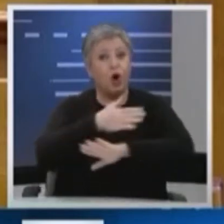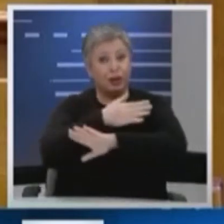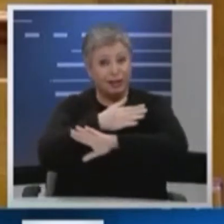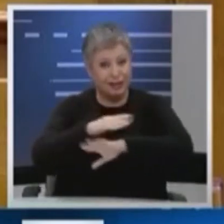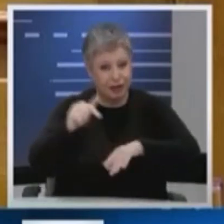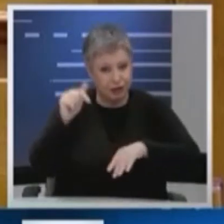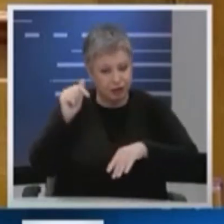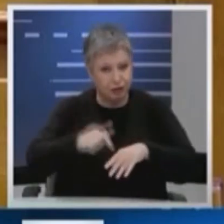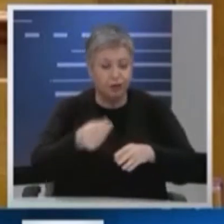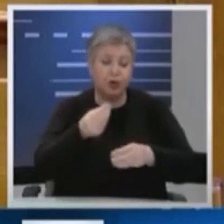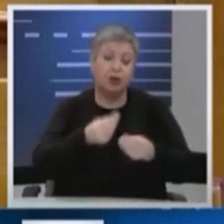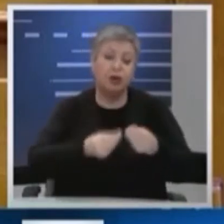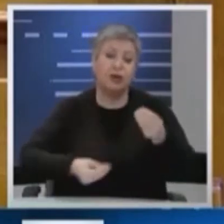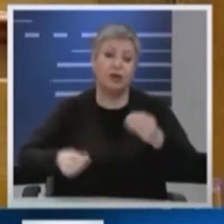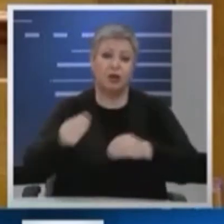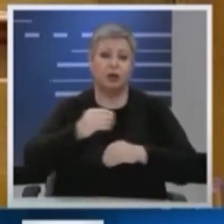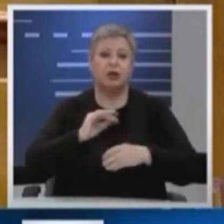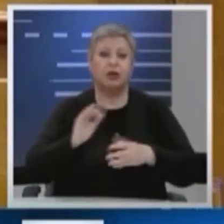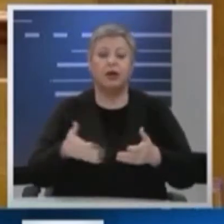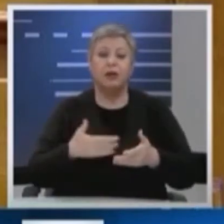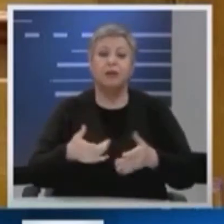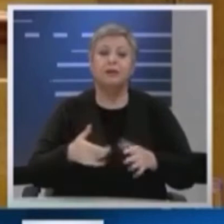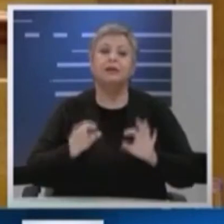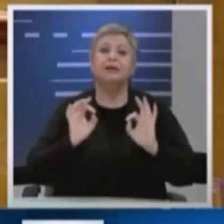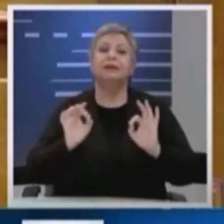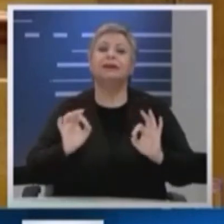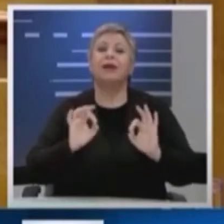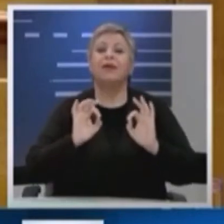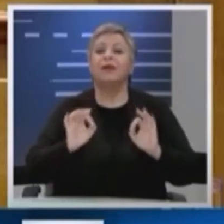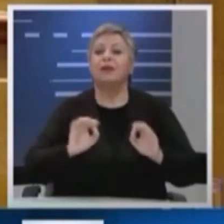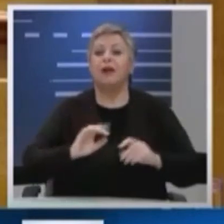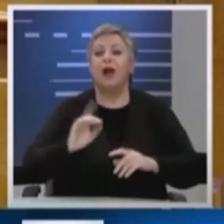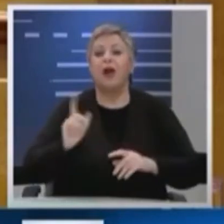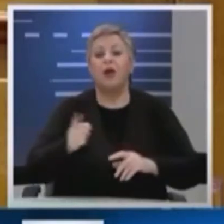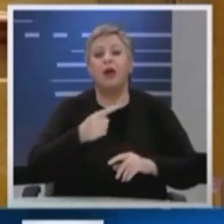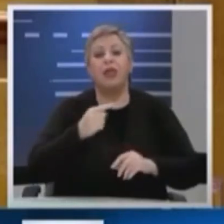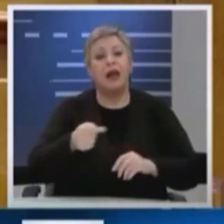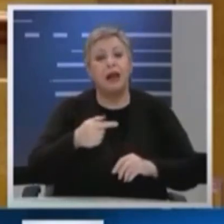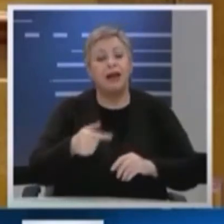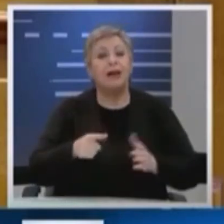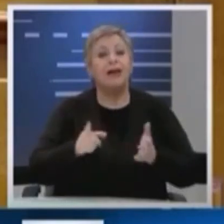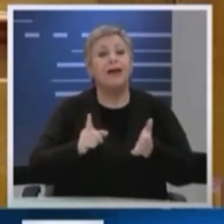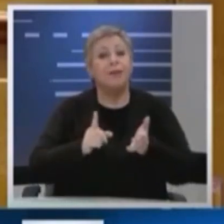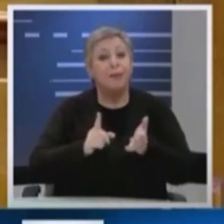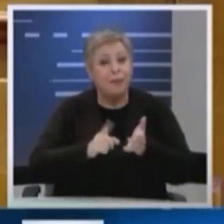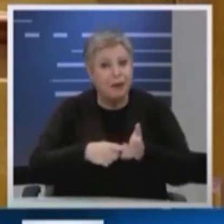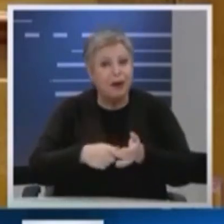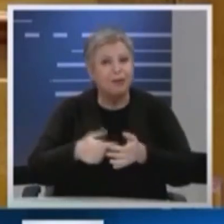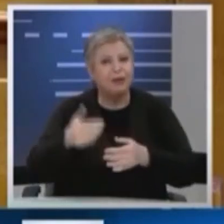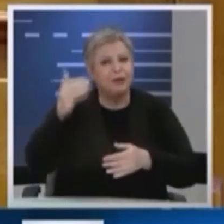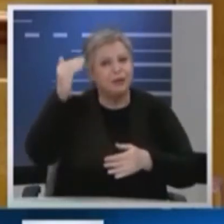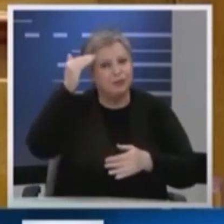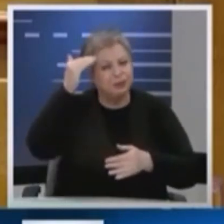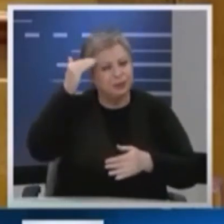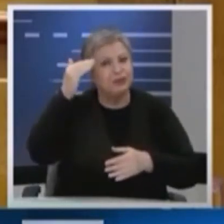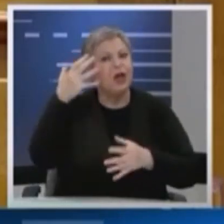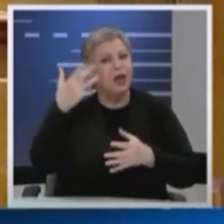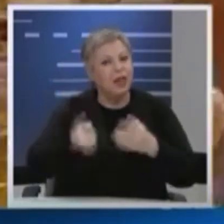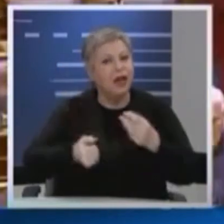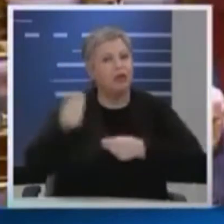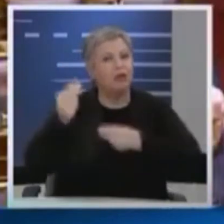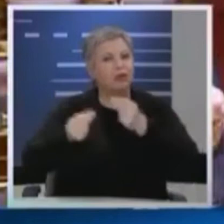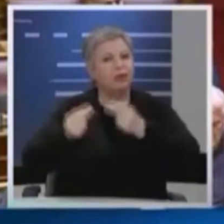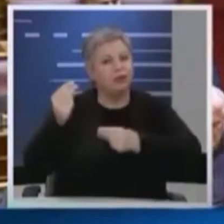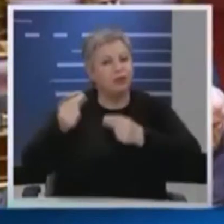μου γνώση να σ' είχα πρώτα, όπως θα έλεγε ο θυμόσοφος λαός μας. Έρχομαι τώρα στο θέμα της ανάπτυξης